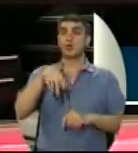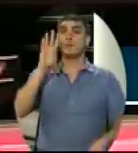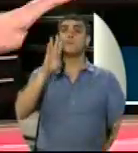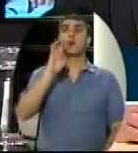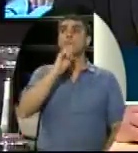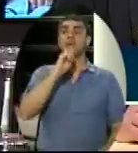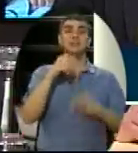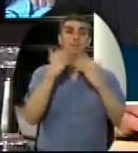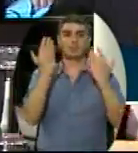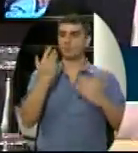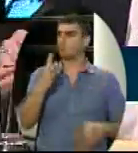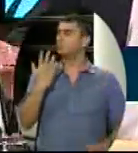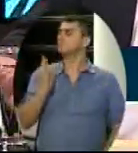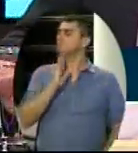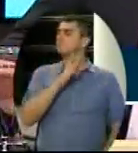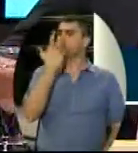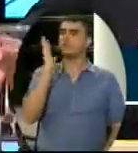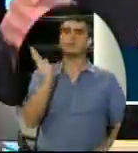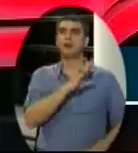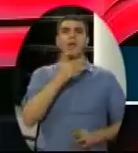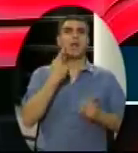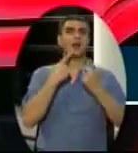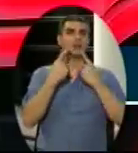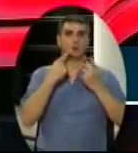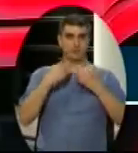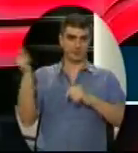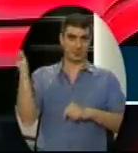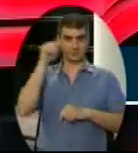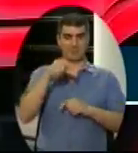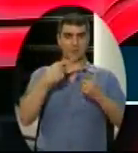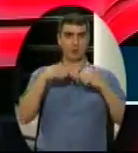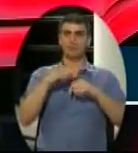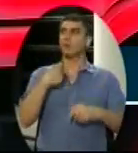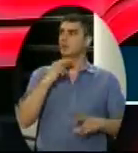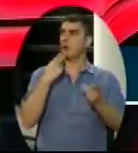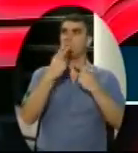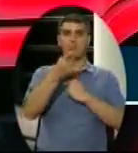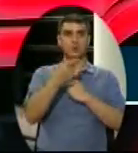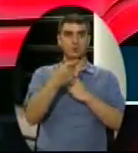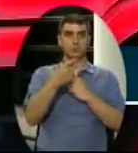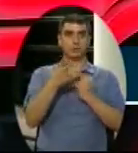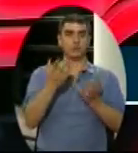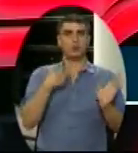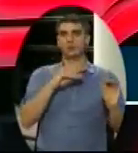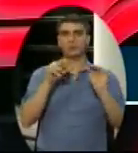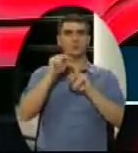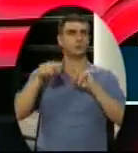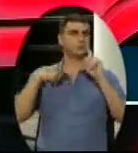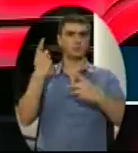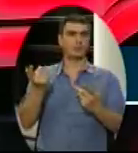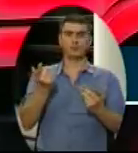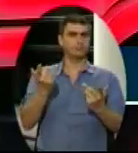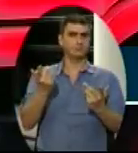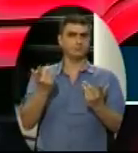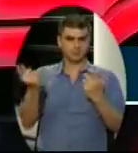אוקיי, הנקודה ברורה. איך הדיון אמור להתנהל בוועדה? אתה אמור להופיע בפני הוועדה? אני גם יכול לענות לו, אנחנו עוברים לנושא הבא. לא, לא, לא,